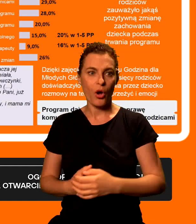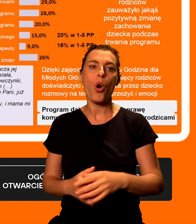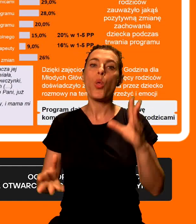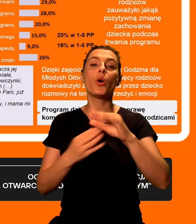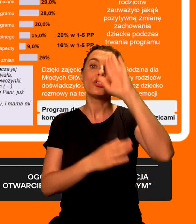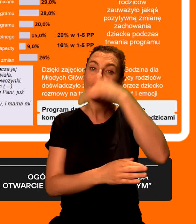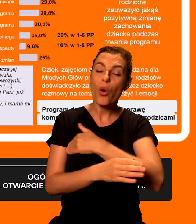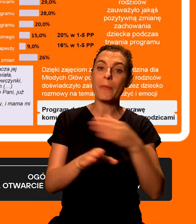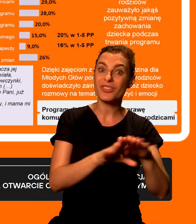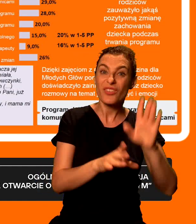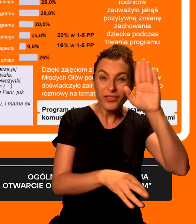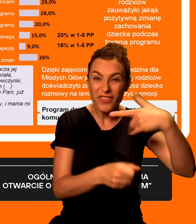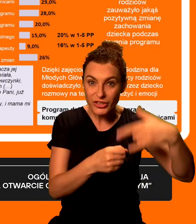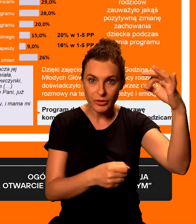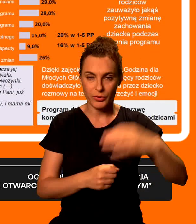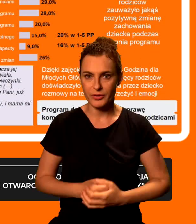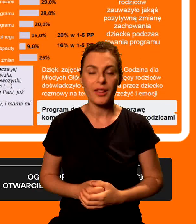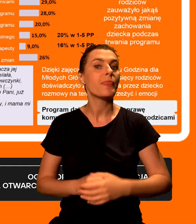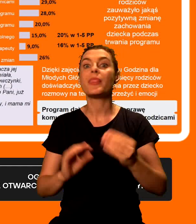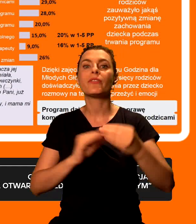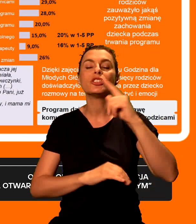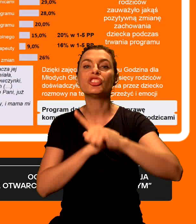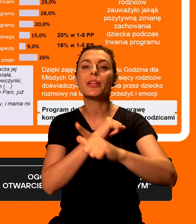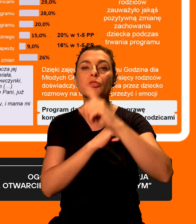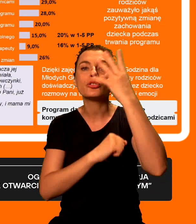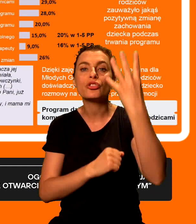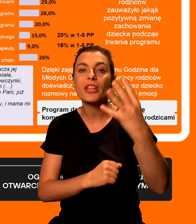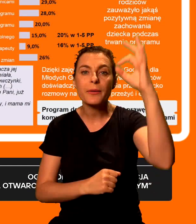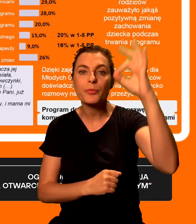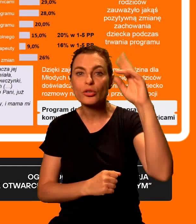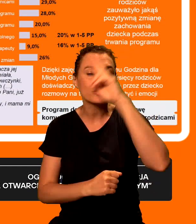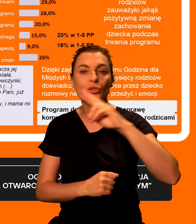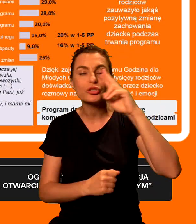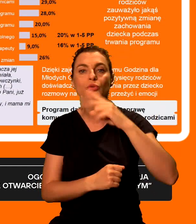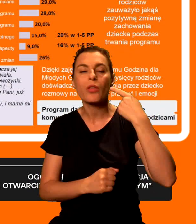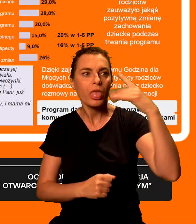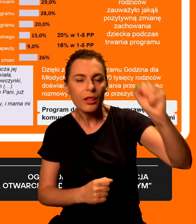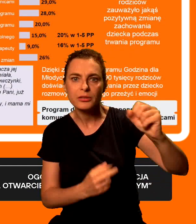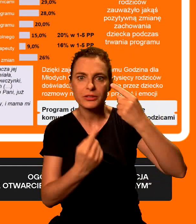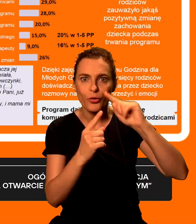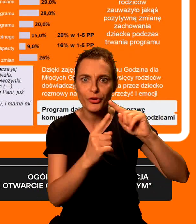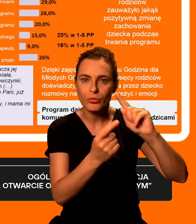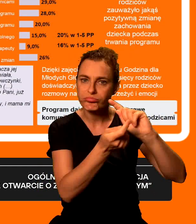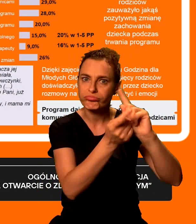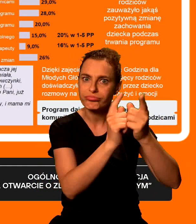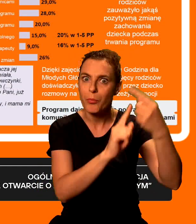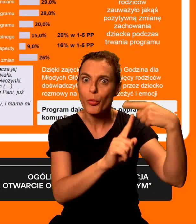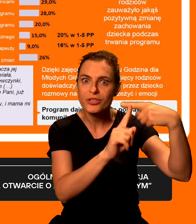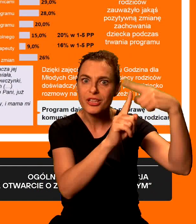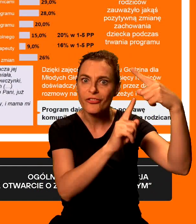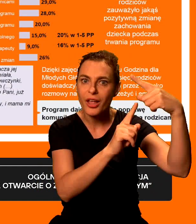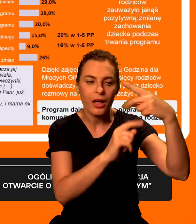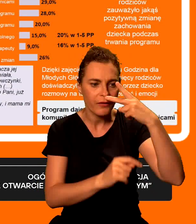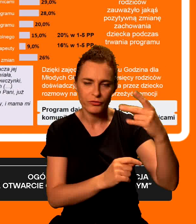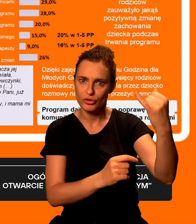podstawowych 20. To, co najważniejsze, 74% rodziców zauważyło jakąś pozytywną zmianę zachowania. Zobaczyło, że coś